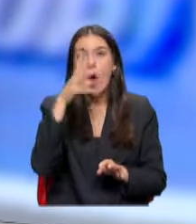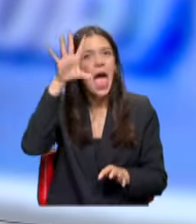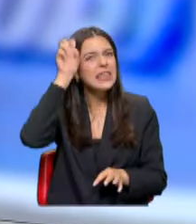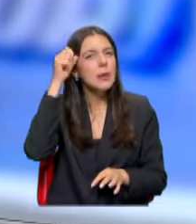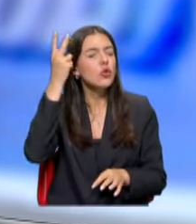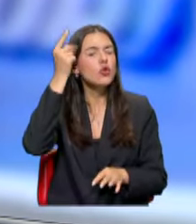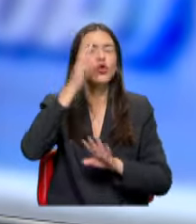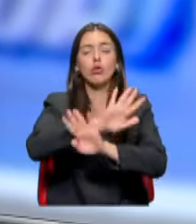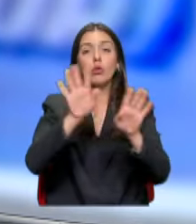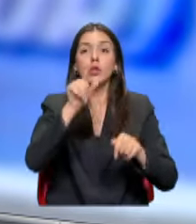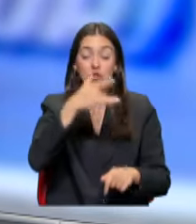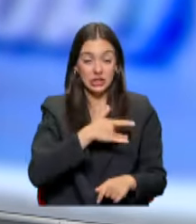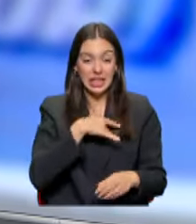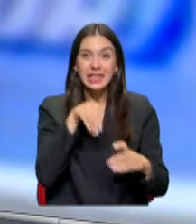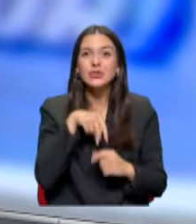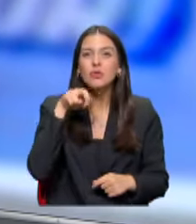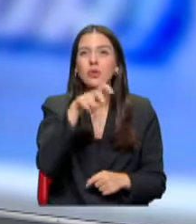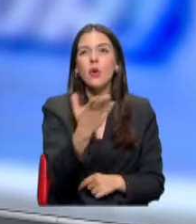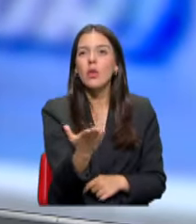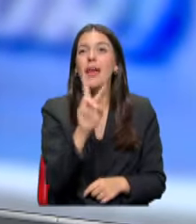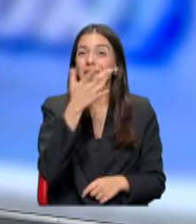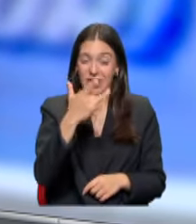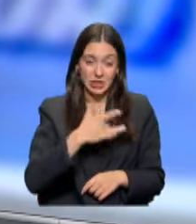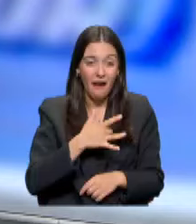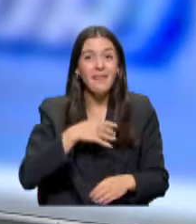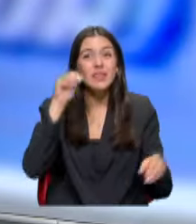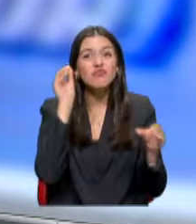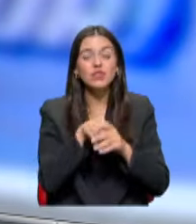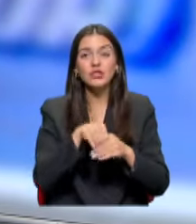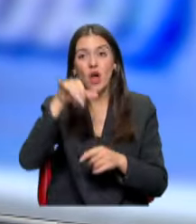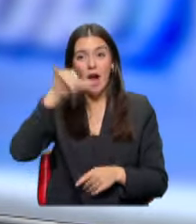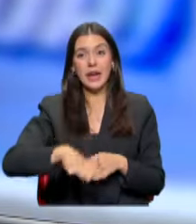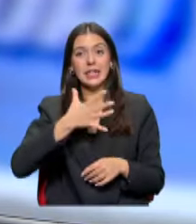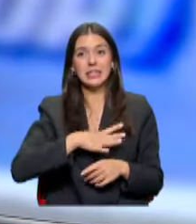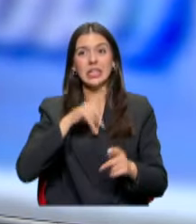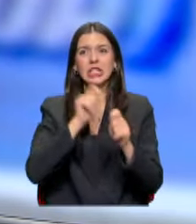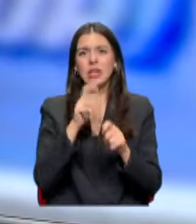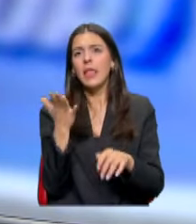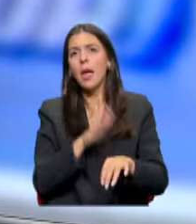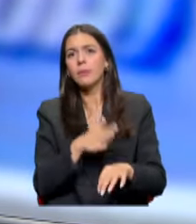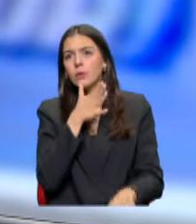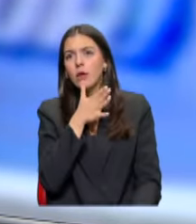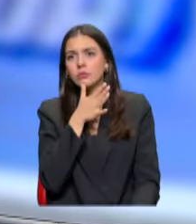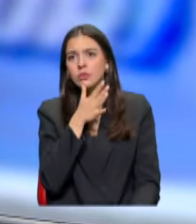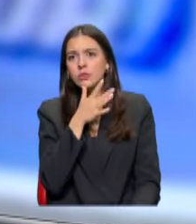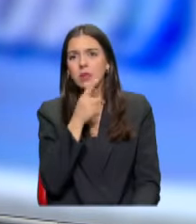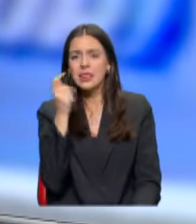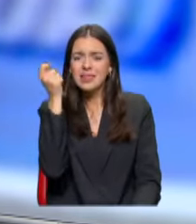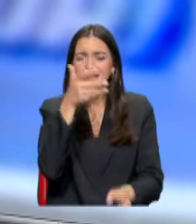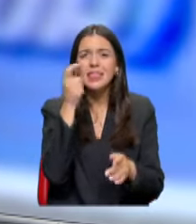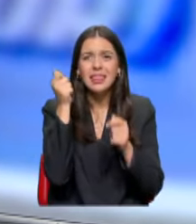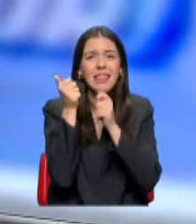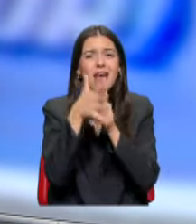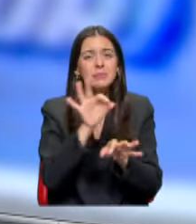unutun. Canları için yürüyorlar, canları için. Ve canları için hak talep eden işçilere ne yaptı biliyor musunuz? Tazminatsız işten